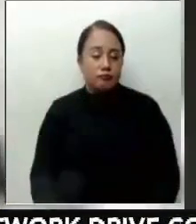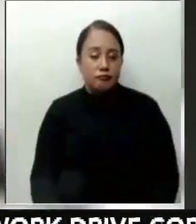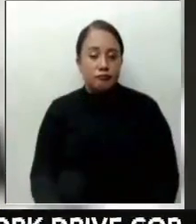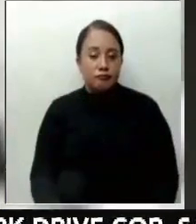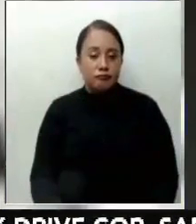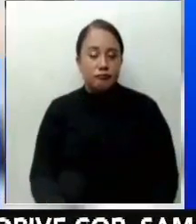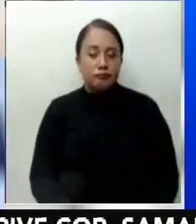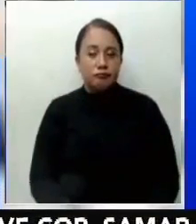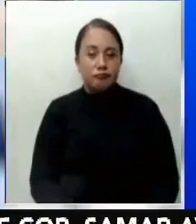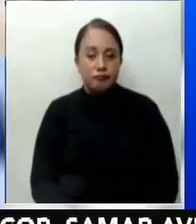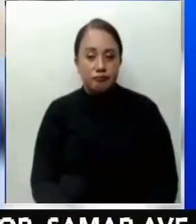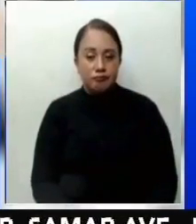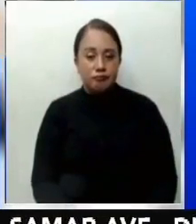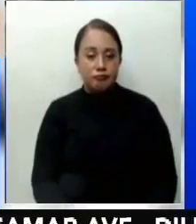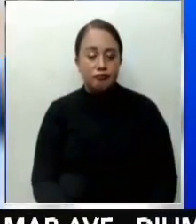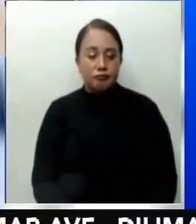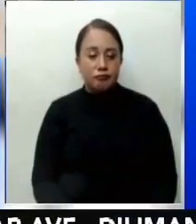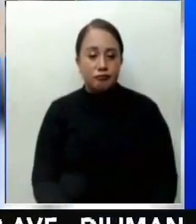Em